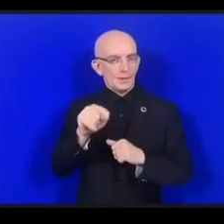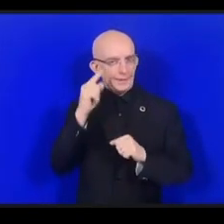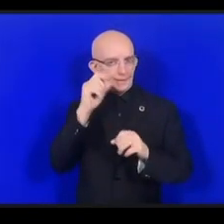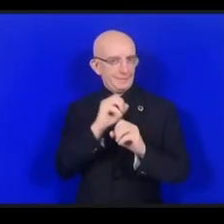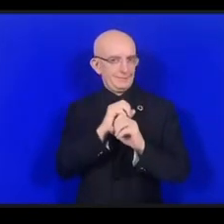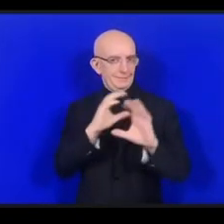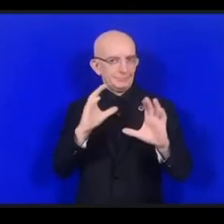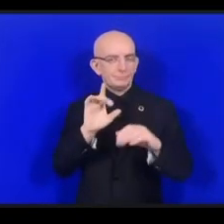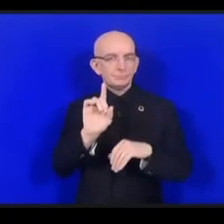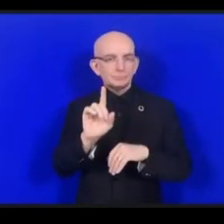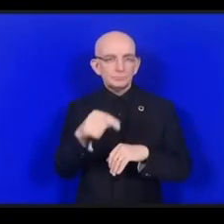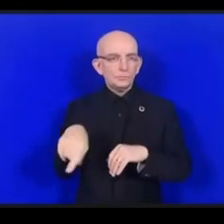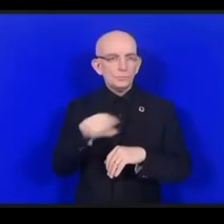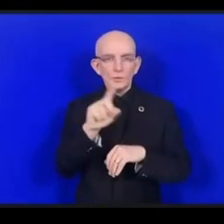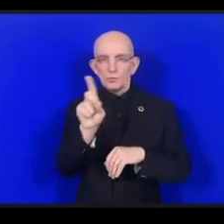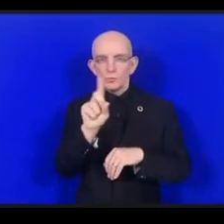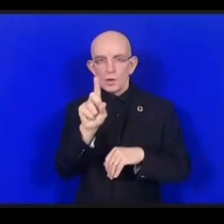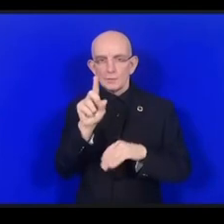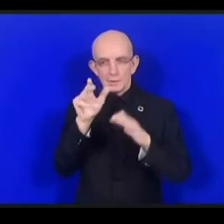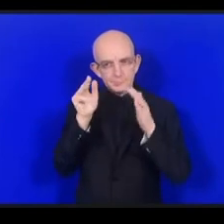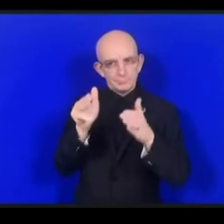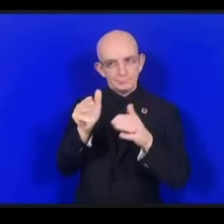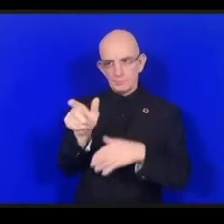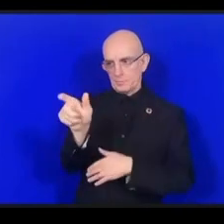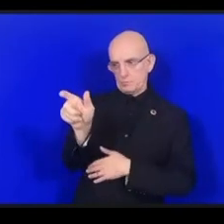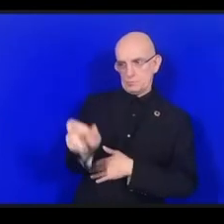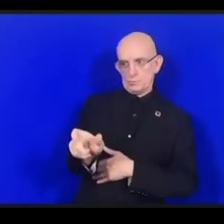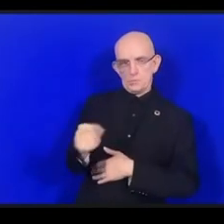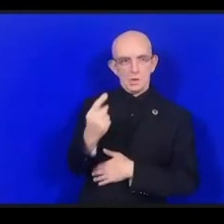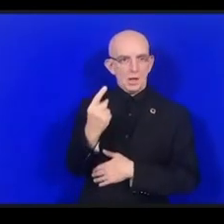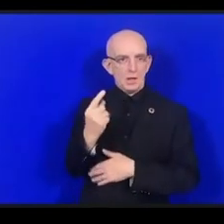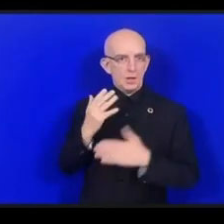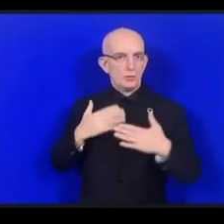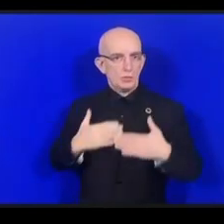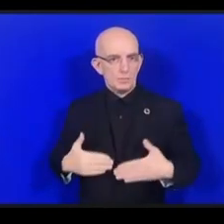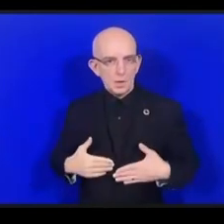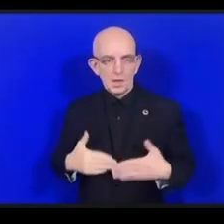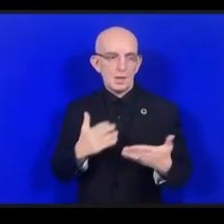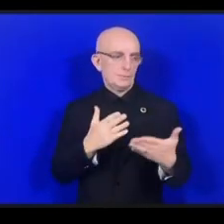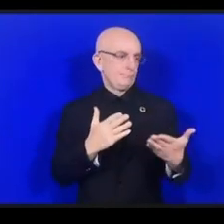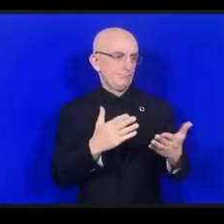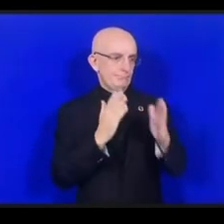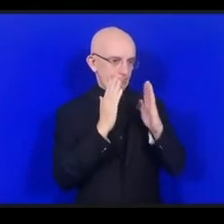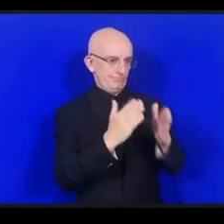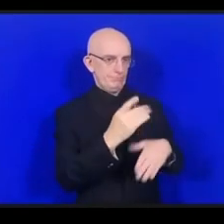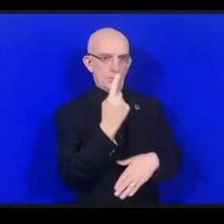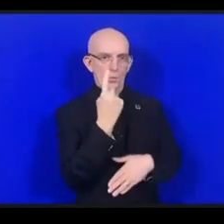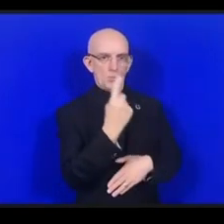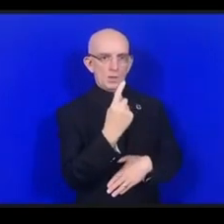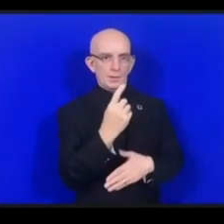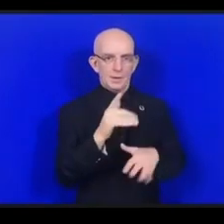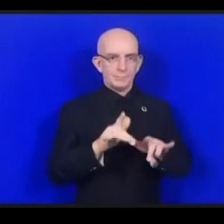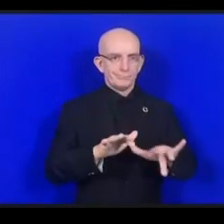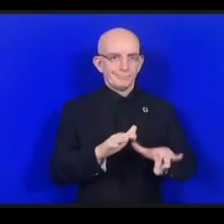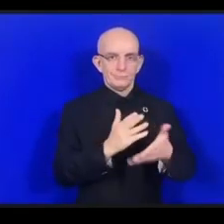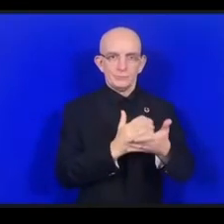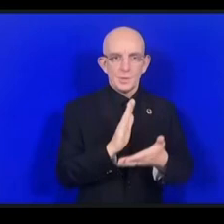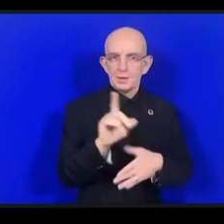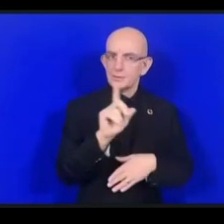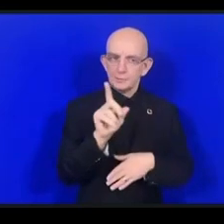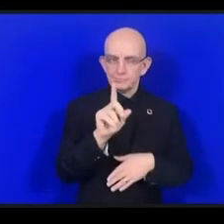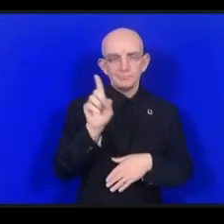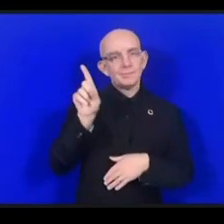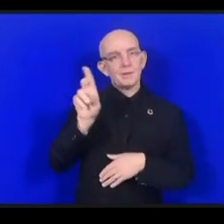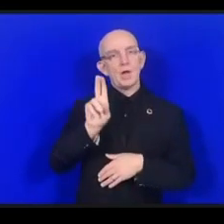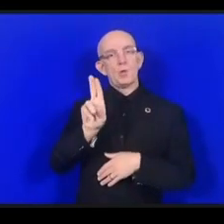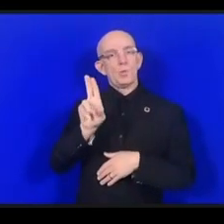而且呢这是遵循联合国的普世人权的。所有的 DC 呢都希望能够帮助